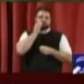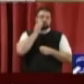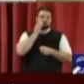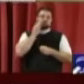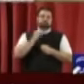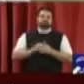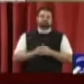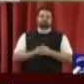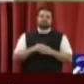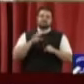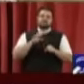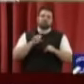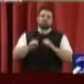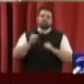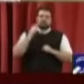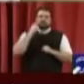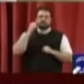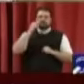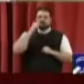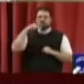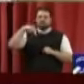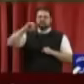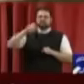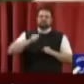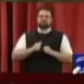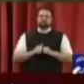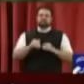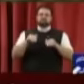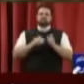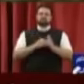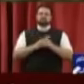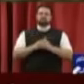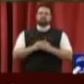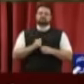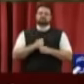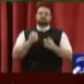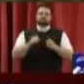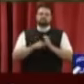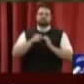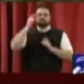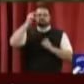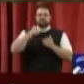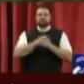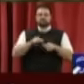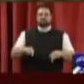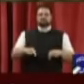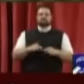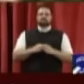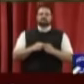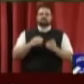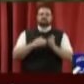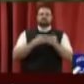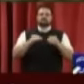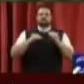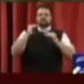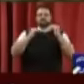Mă omoară Nicolina asta Da, de ce? Trebuie totul, din cap până în picioare, să fim în concordanță cu ceea ce vorbești. Eu n-am știut.